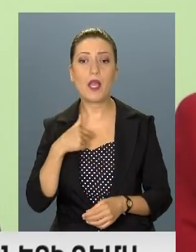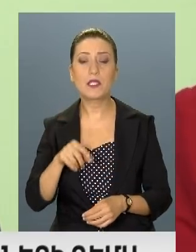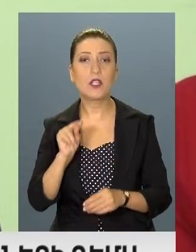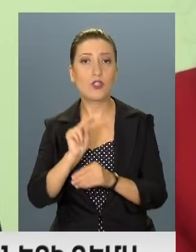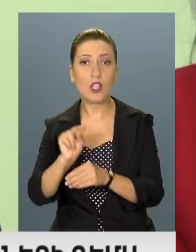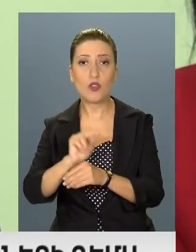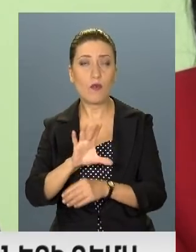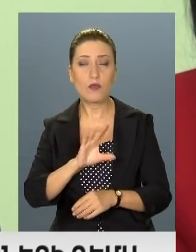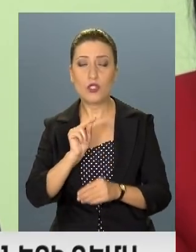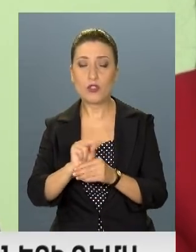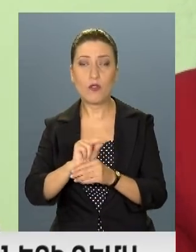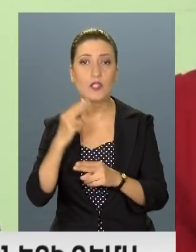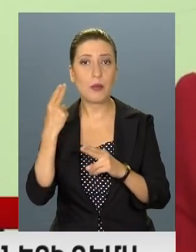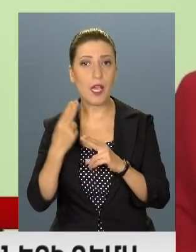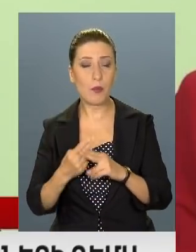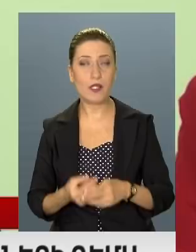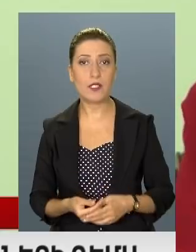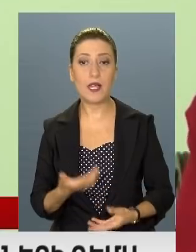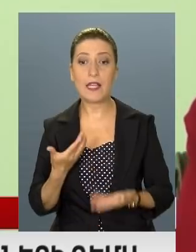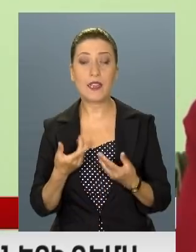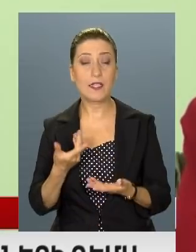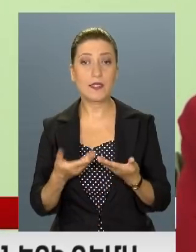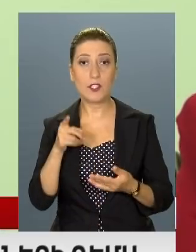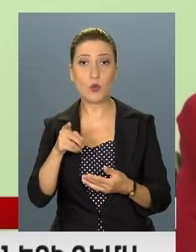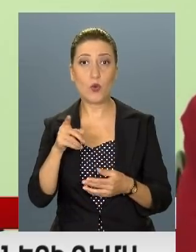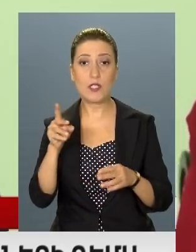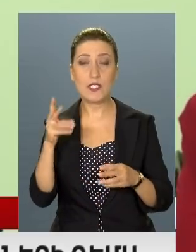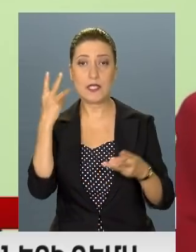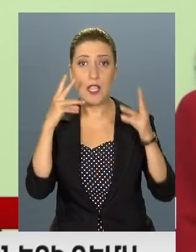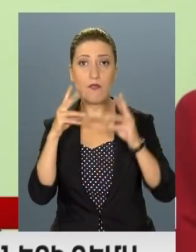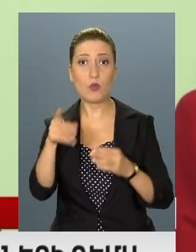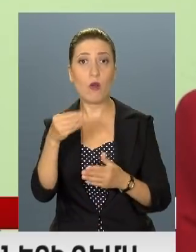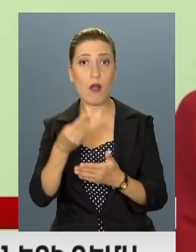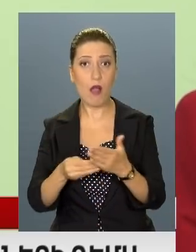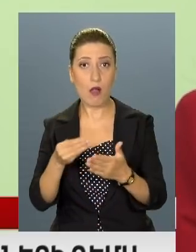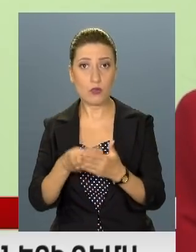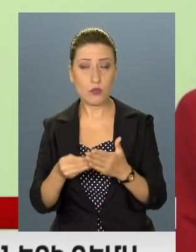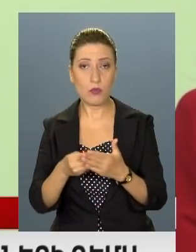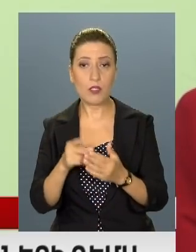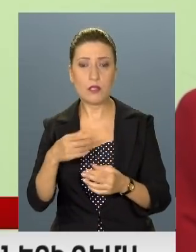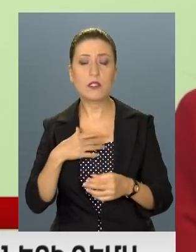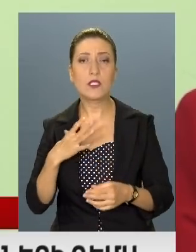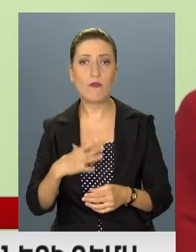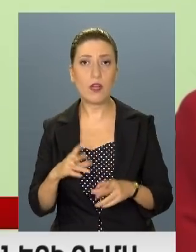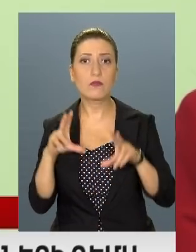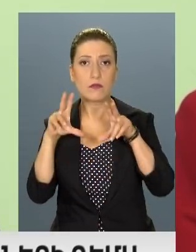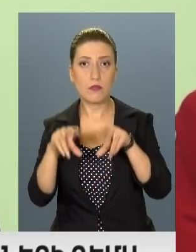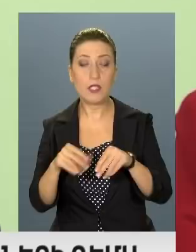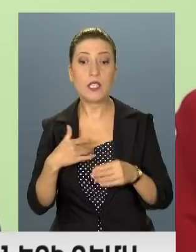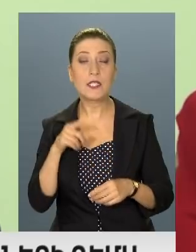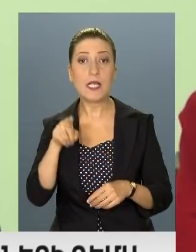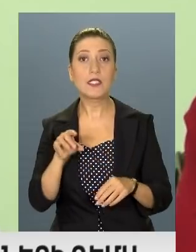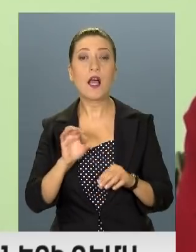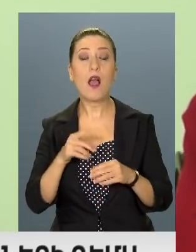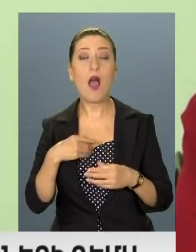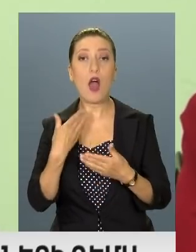տալիս, եղբայր, եթե դուք ֆորմատը խախտում եք, ես ստիպված եմ լինում ֆորմատի վերաբերյալ ձեզ հիշեցում կատարեմ։ Ես ձեզ ասում եմ,